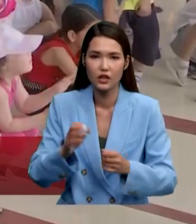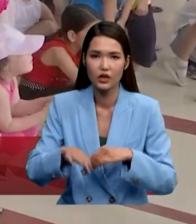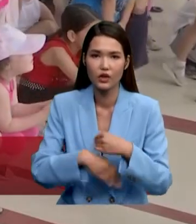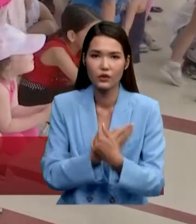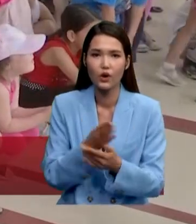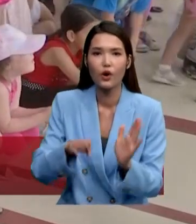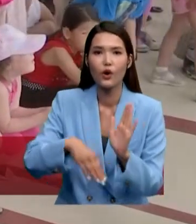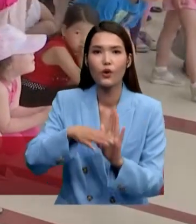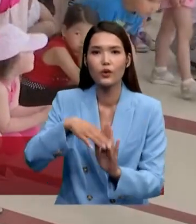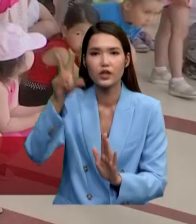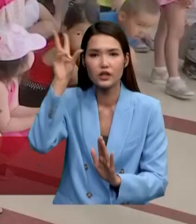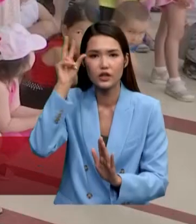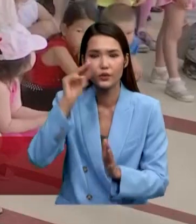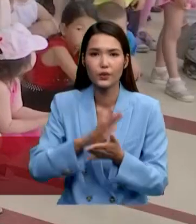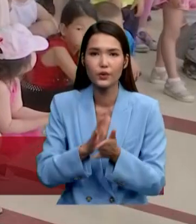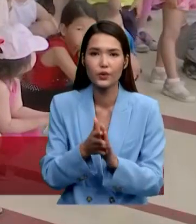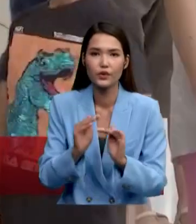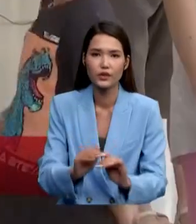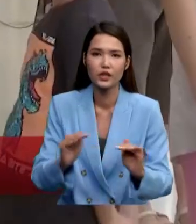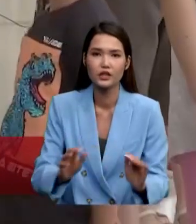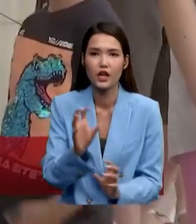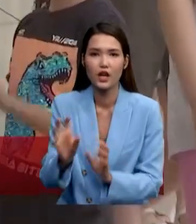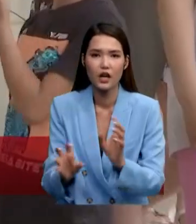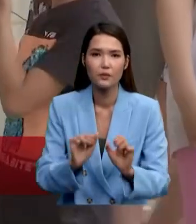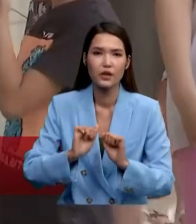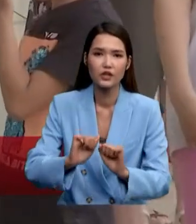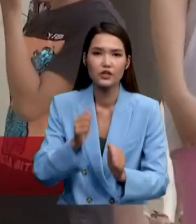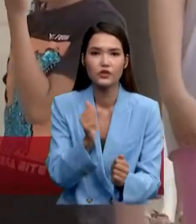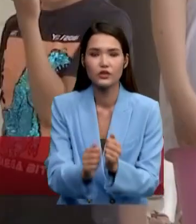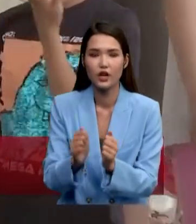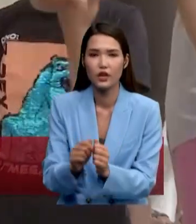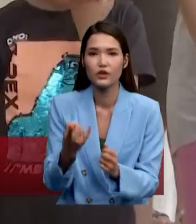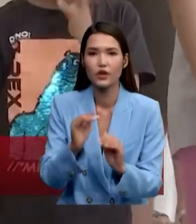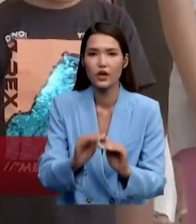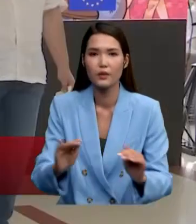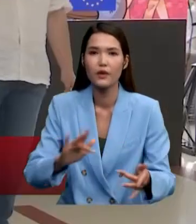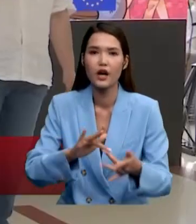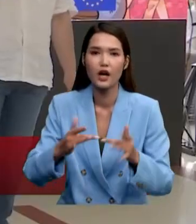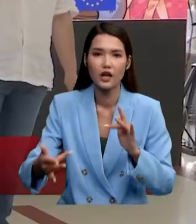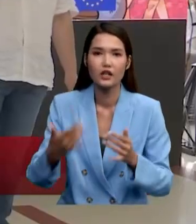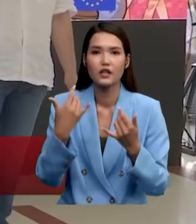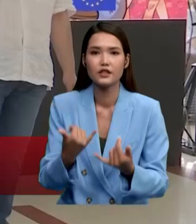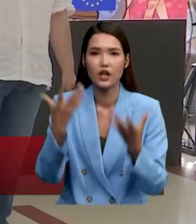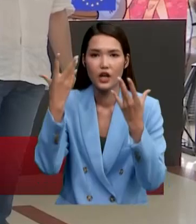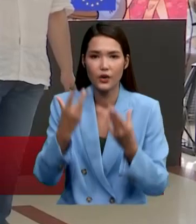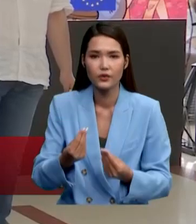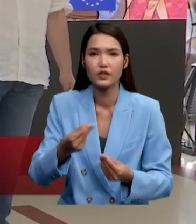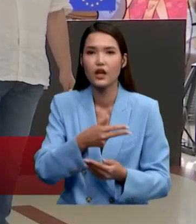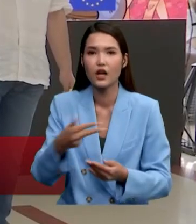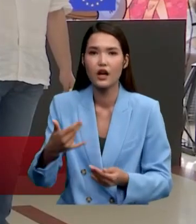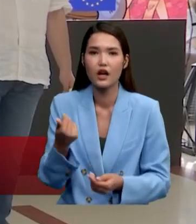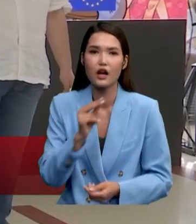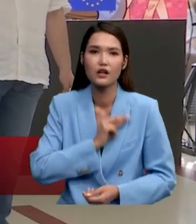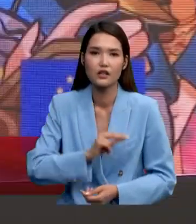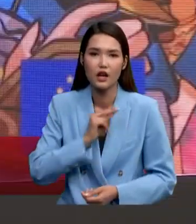новую стратегию по улучшению цифровых услуг для детей и обеспечению защиты каждого ребенка в интернете. И сегодняшняя презентация – одна